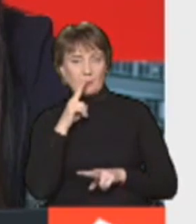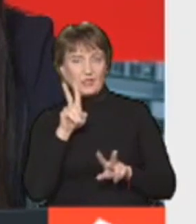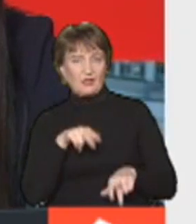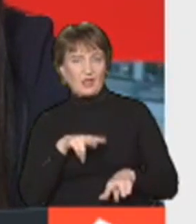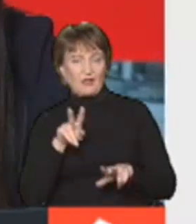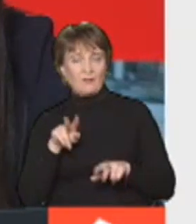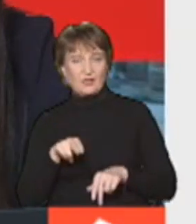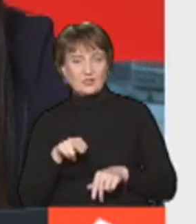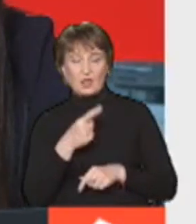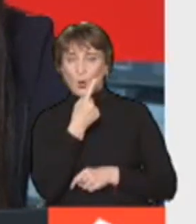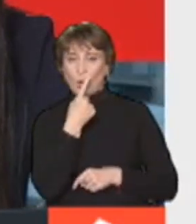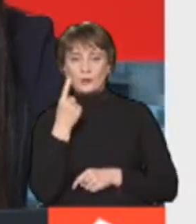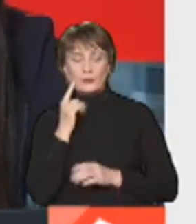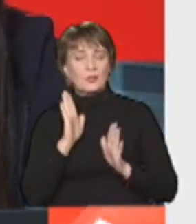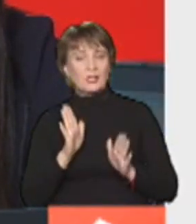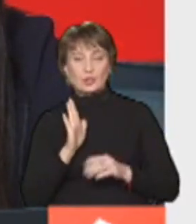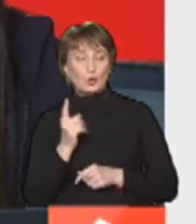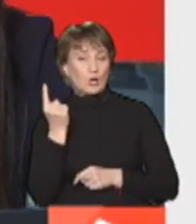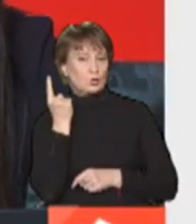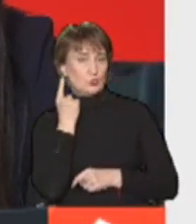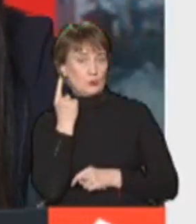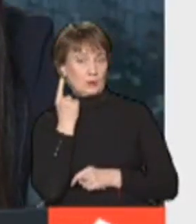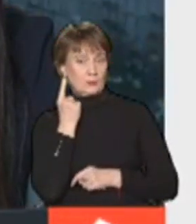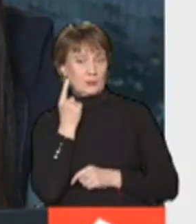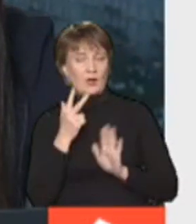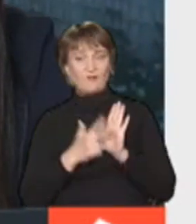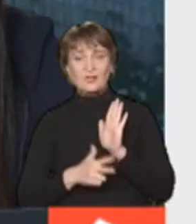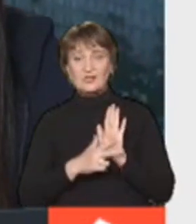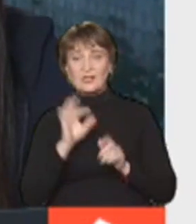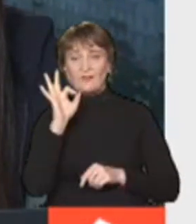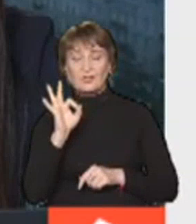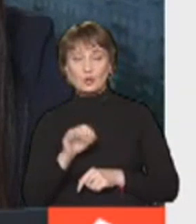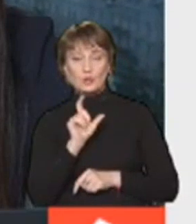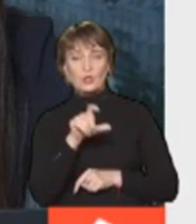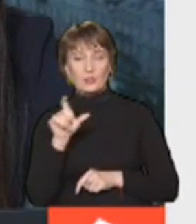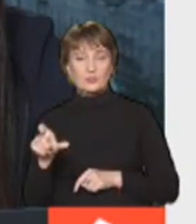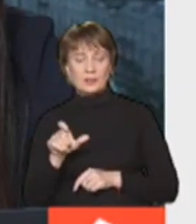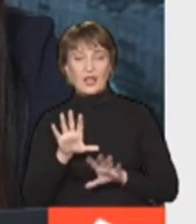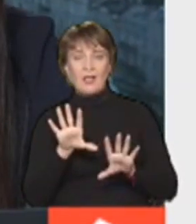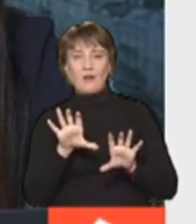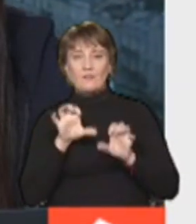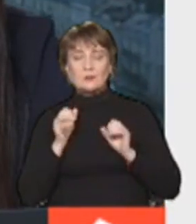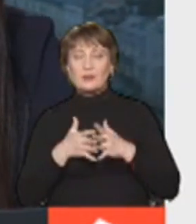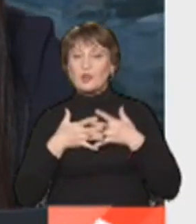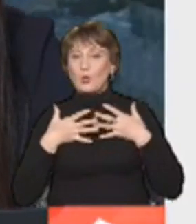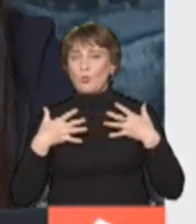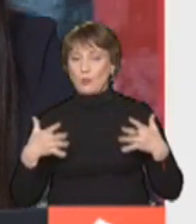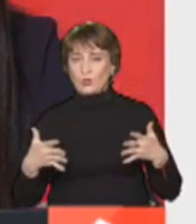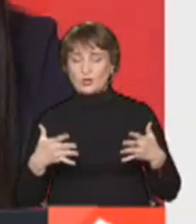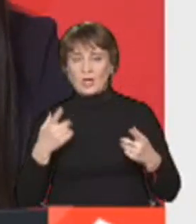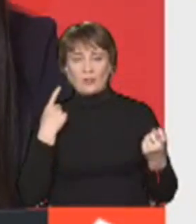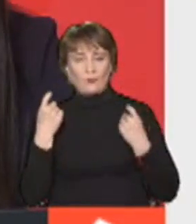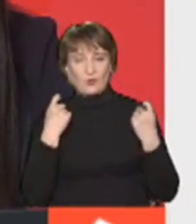дивляться очима, не тільки слухаються, дивляться очима. 80% людей сприймає більше інформації саме